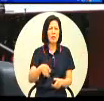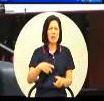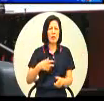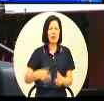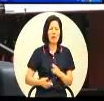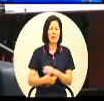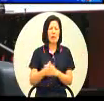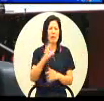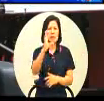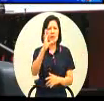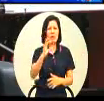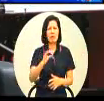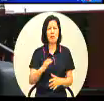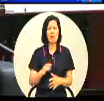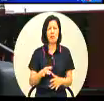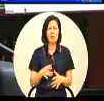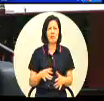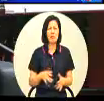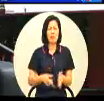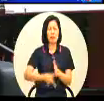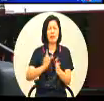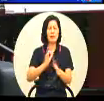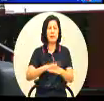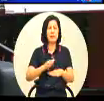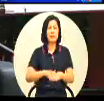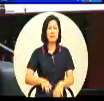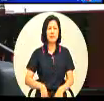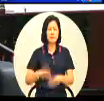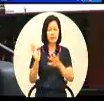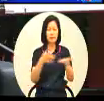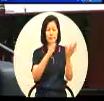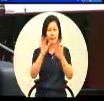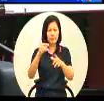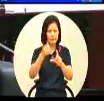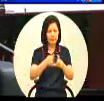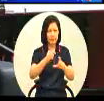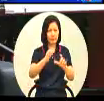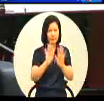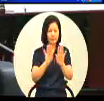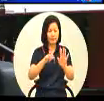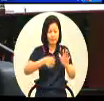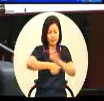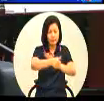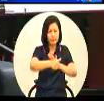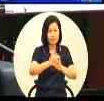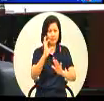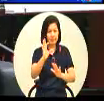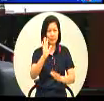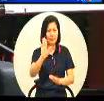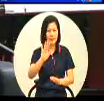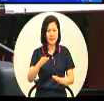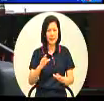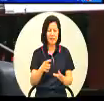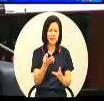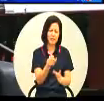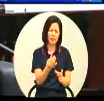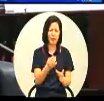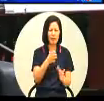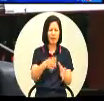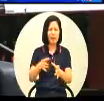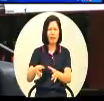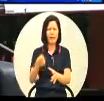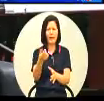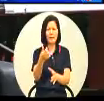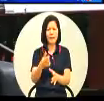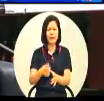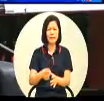啊！ 我两只都尿出。 其实，在风景区入口处旁的大觉寺就有厕所，但数量少，又在寺庙后方，